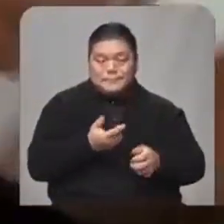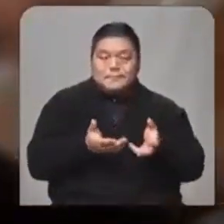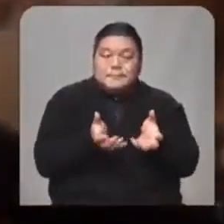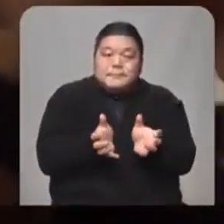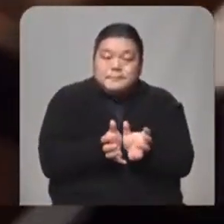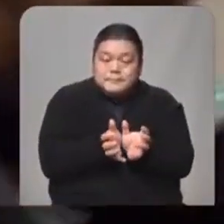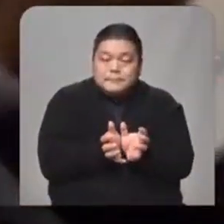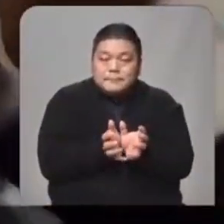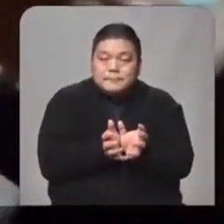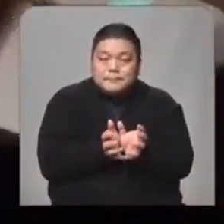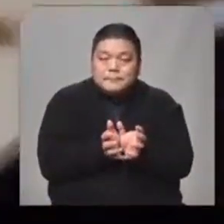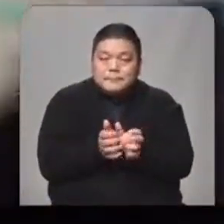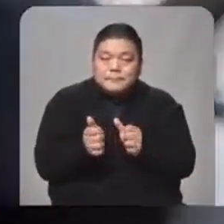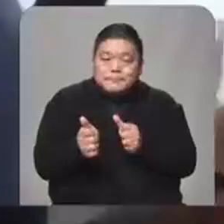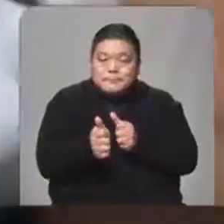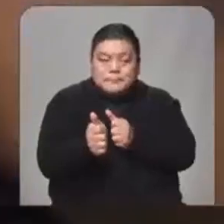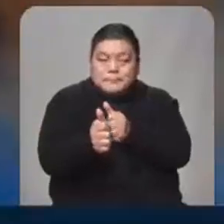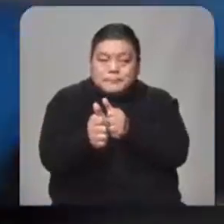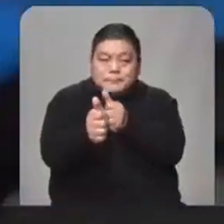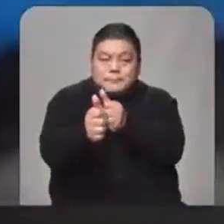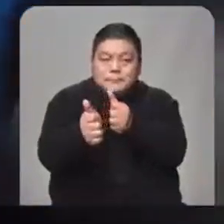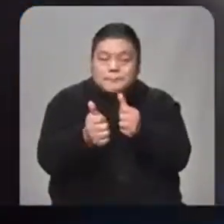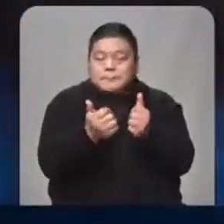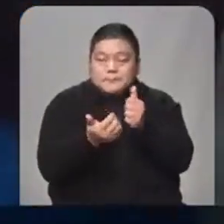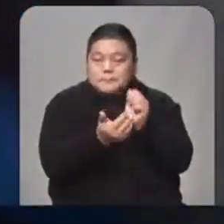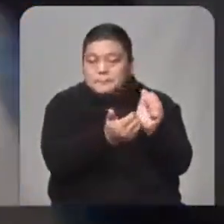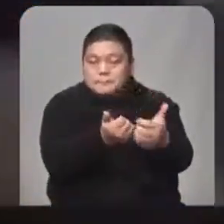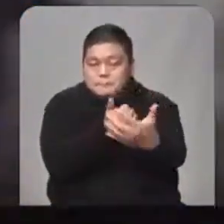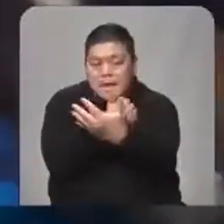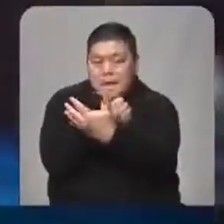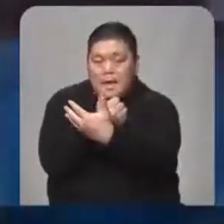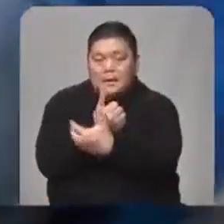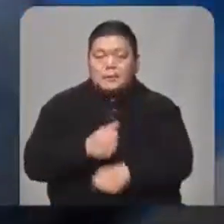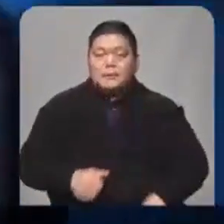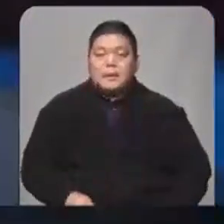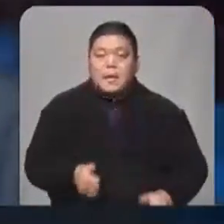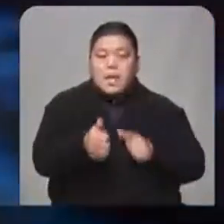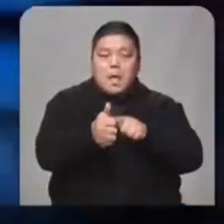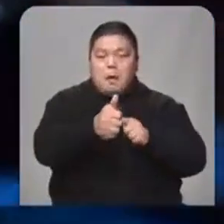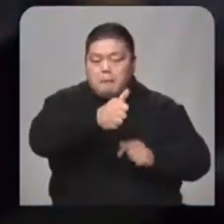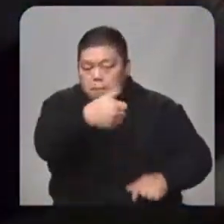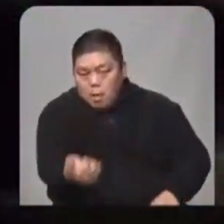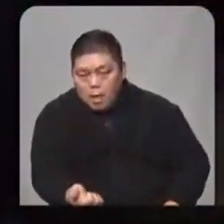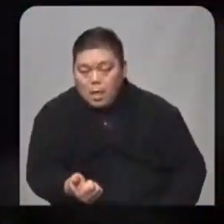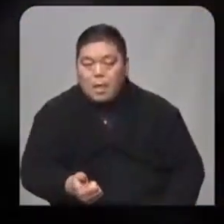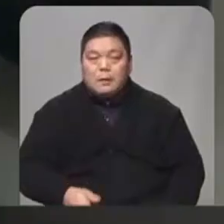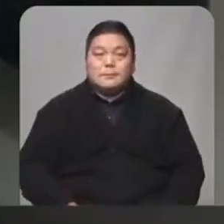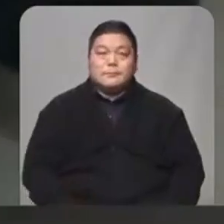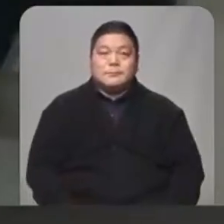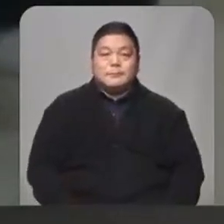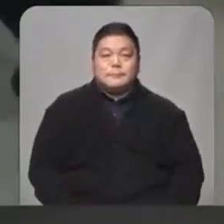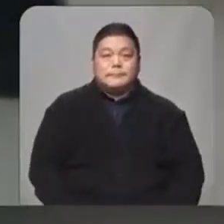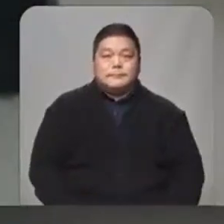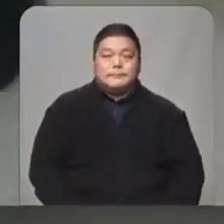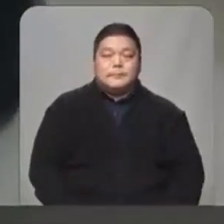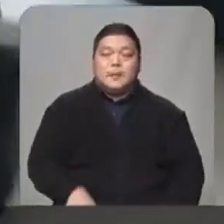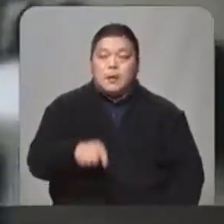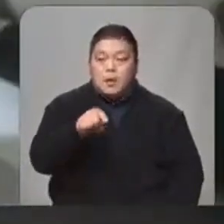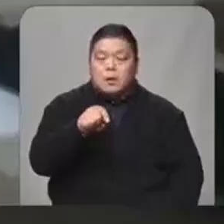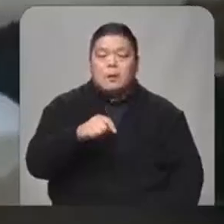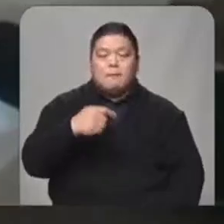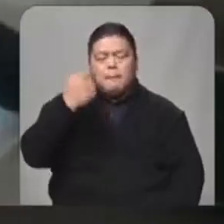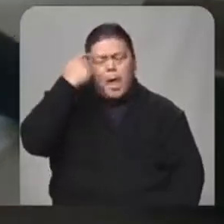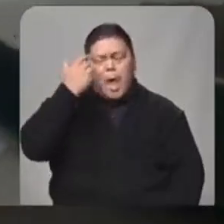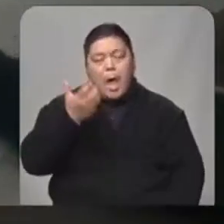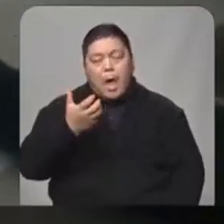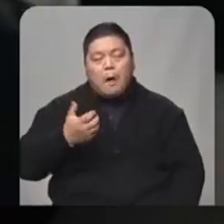전국 교직원 노동조합 강원지부 조합원들이 막아섭니다 갑자기 교육감이 바닥에 쓰러집니다 이후 교육감은